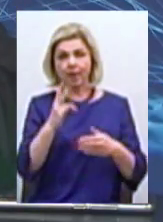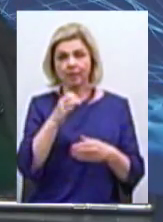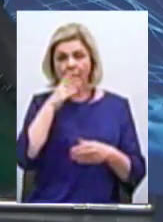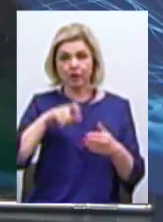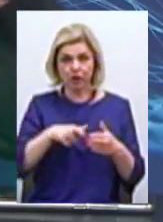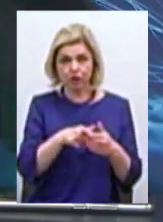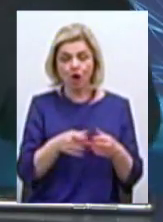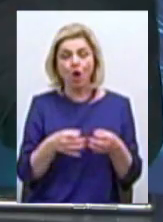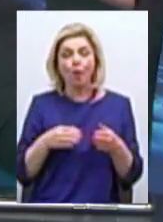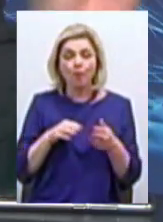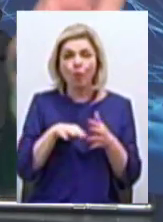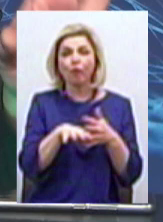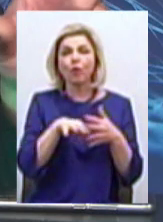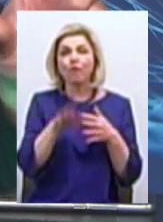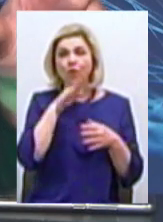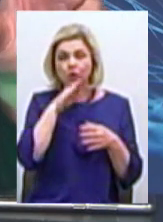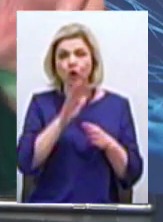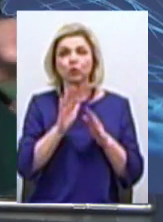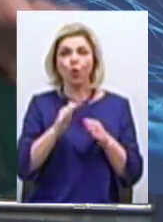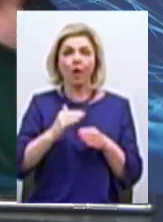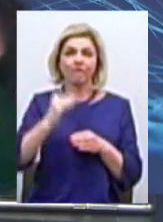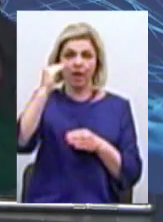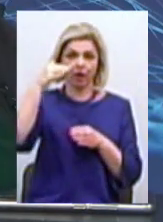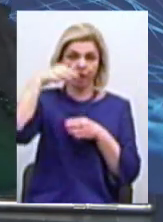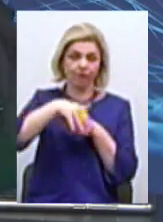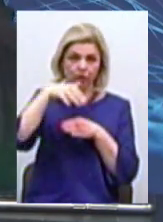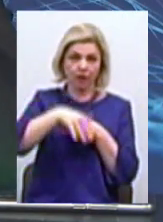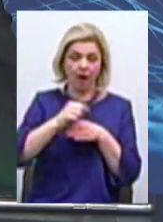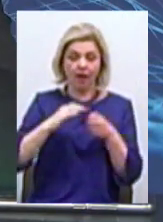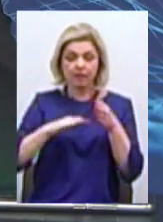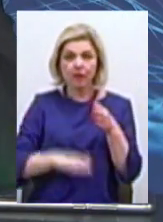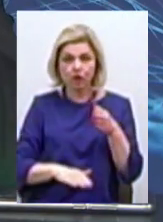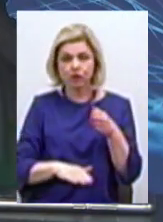пропуск води відбувається тільки з верхньої частини. А нижня частина,